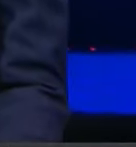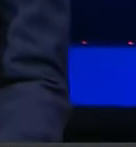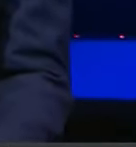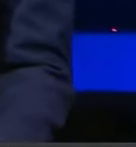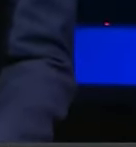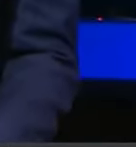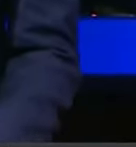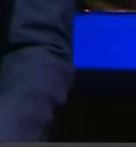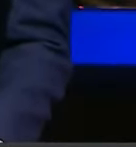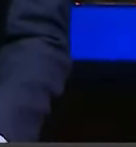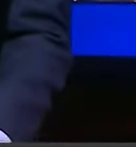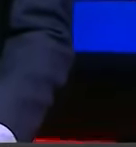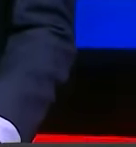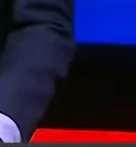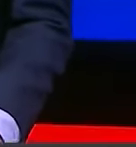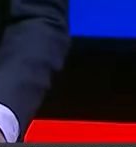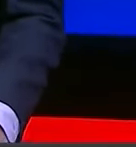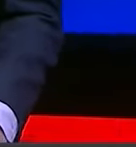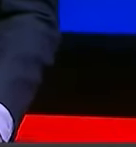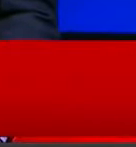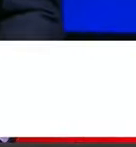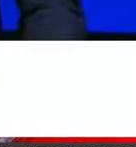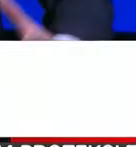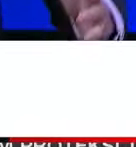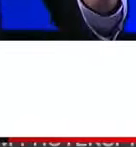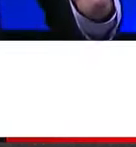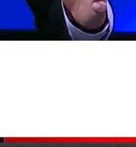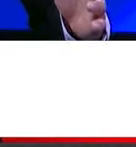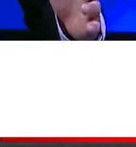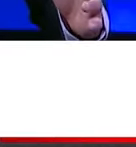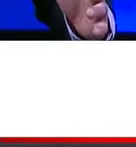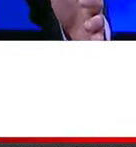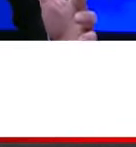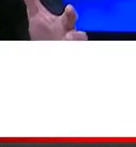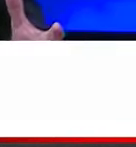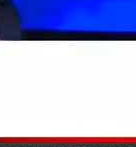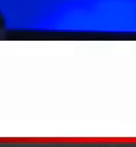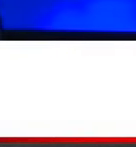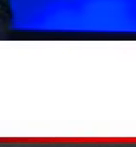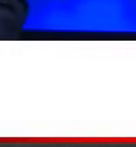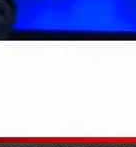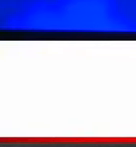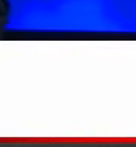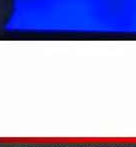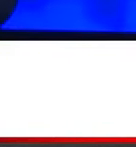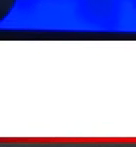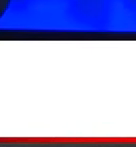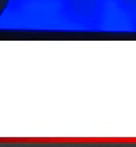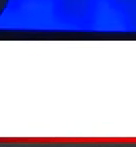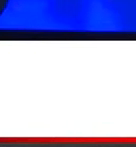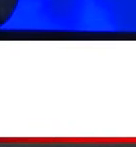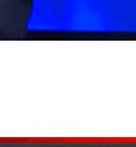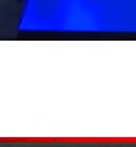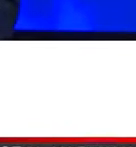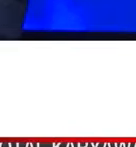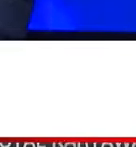Warga desa di lereng Gunung Ajas Moro, Jombang sukses membudidayakan alpukat berukuran jumbo. Berat alpukat ini bisa mencapai 2